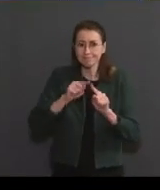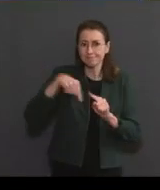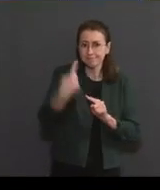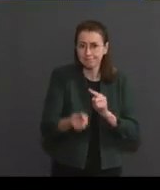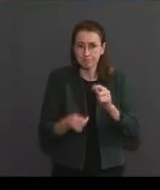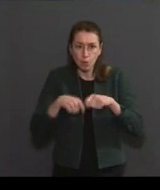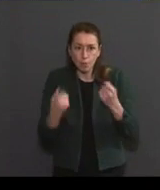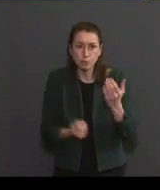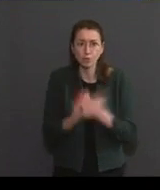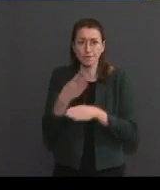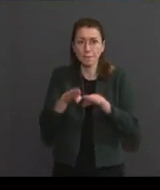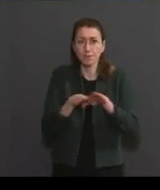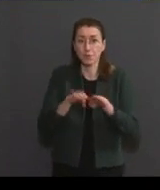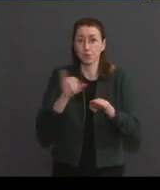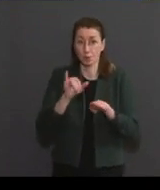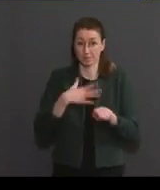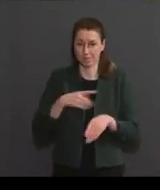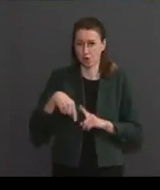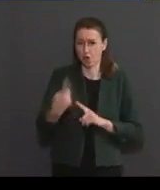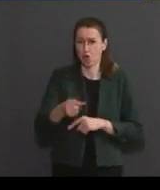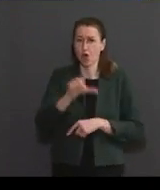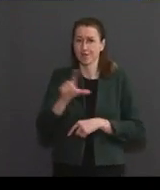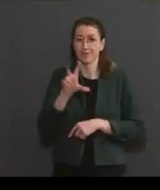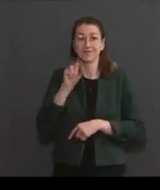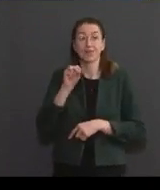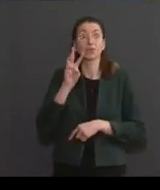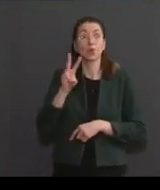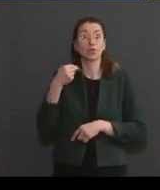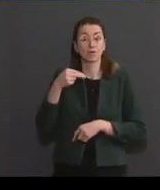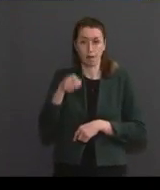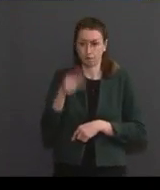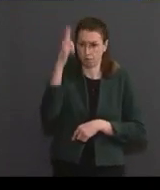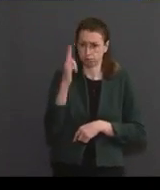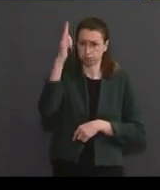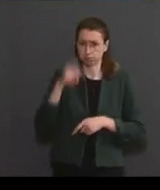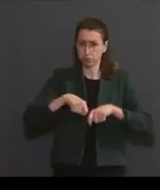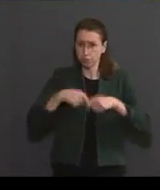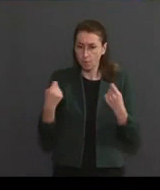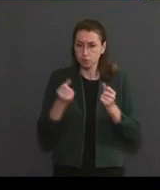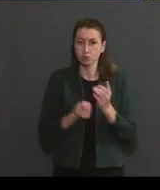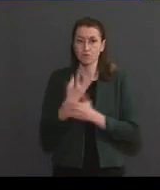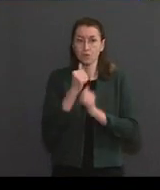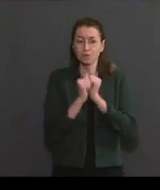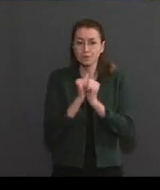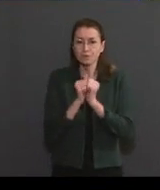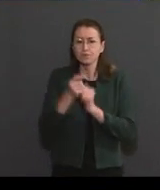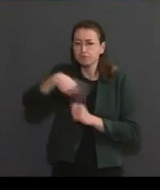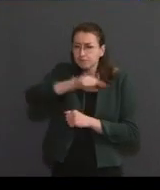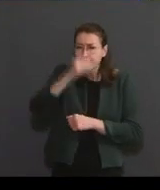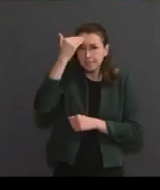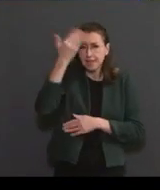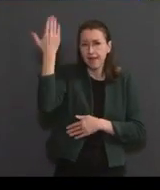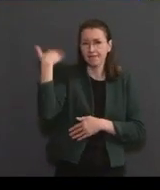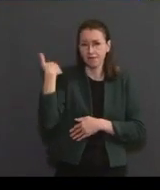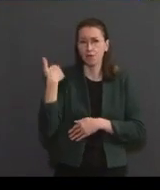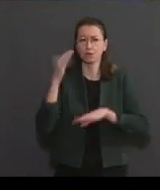de lundi 23. Vous savez, on avait arrêté de faire le testing des patients asymptomatiques il y a